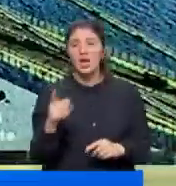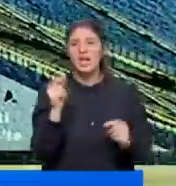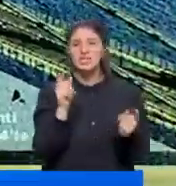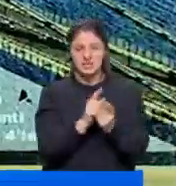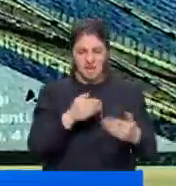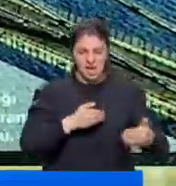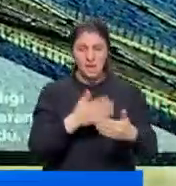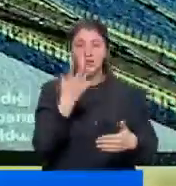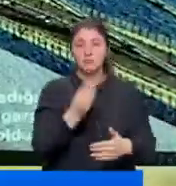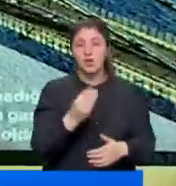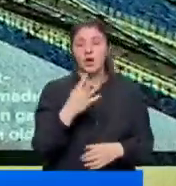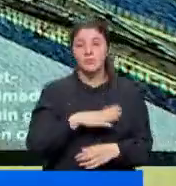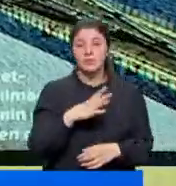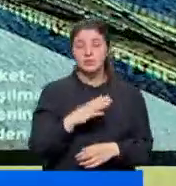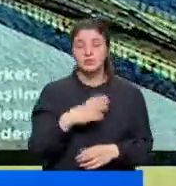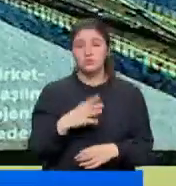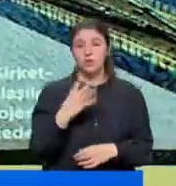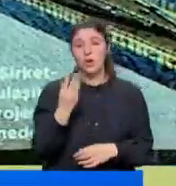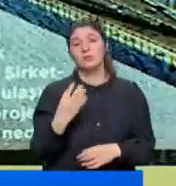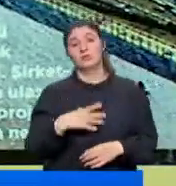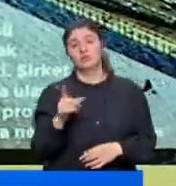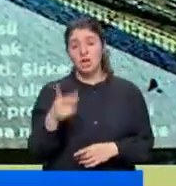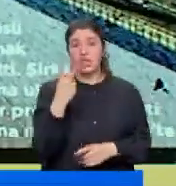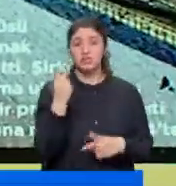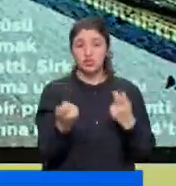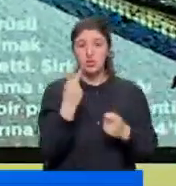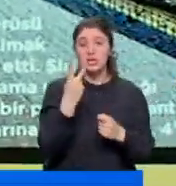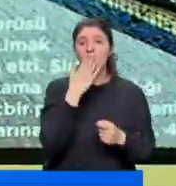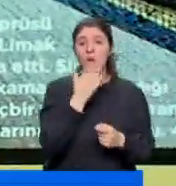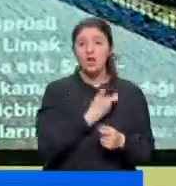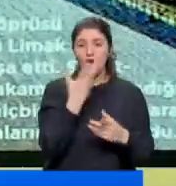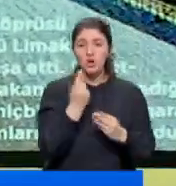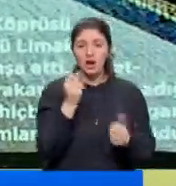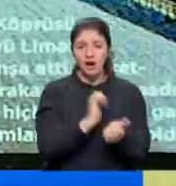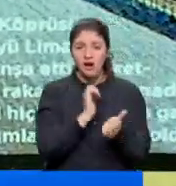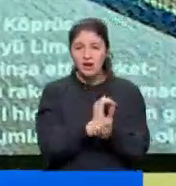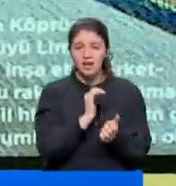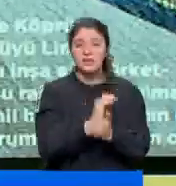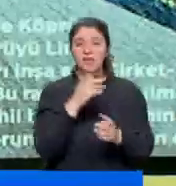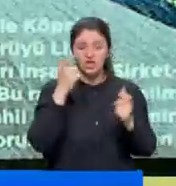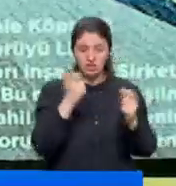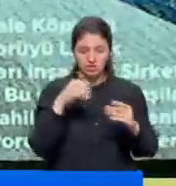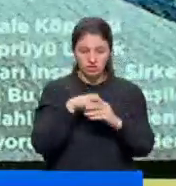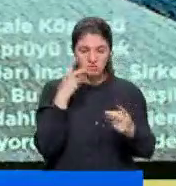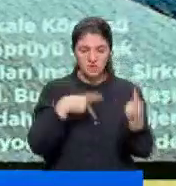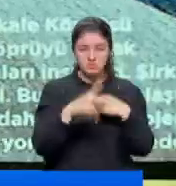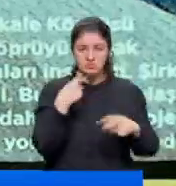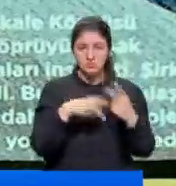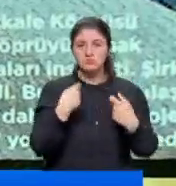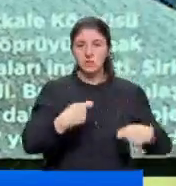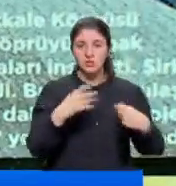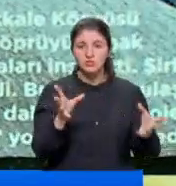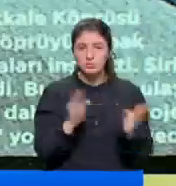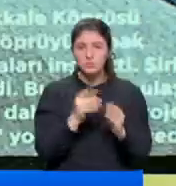kısa mesafenin 5 lira olmasını talep ediyor. İki çalışan ve iki öğrencinin olduğu ailenin şehir içi ulaşım maliyeti